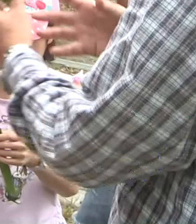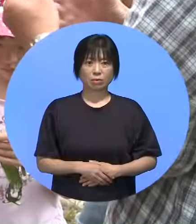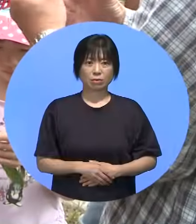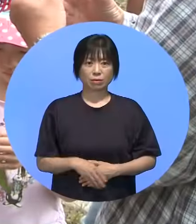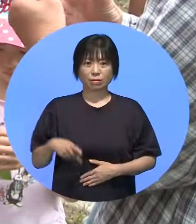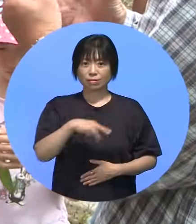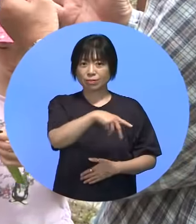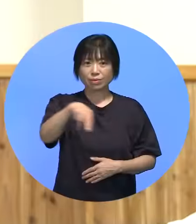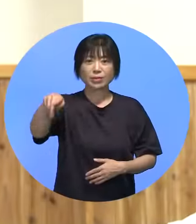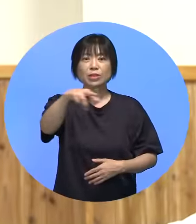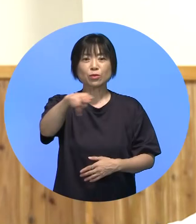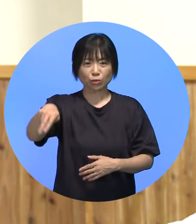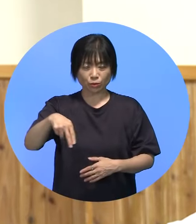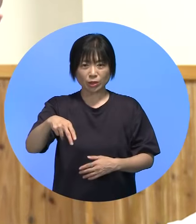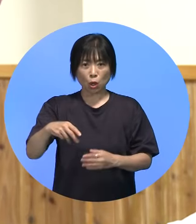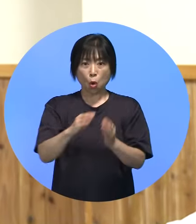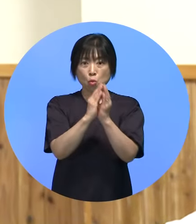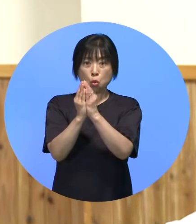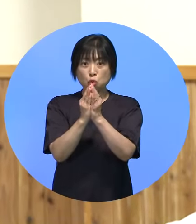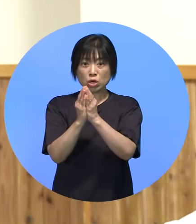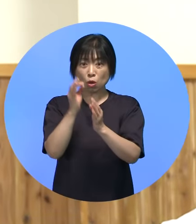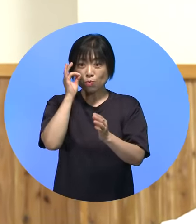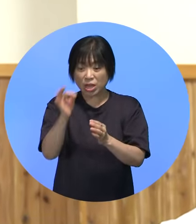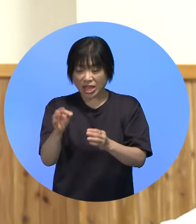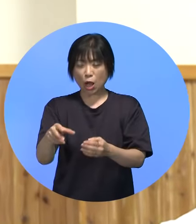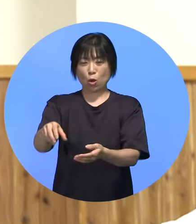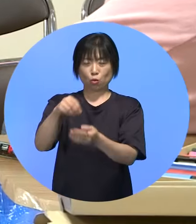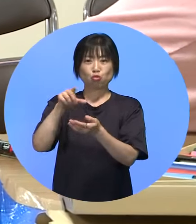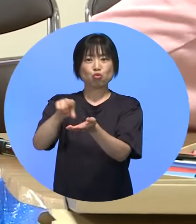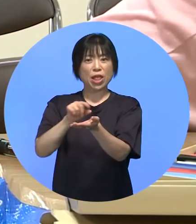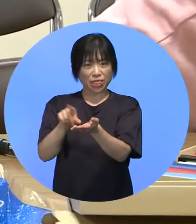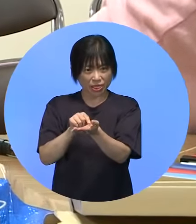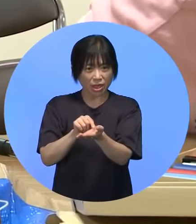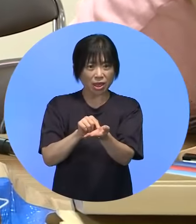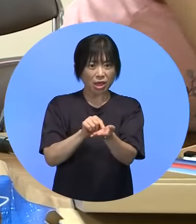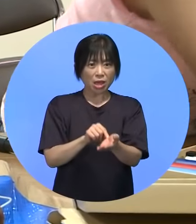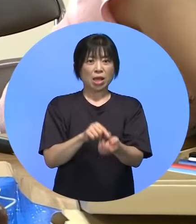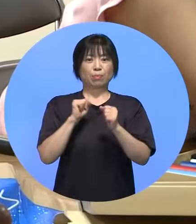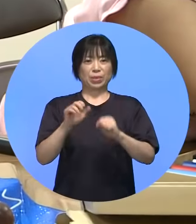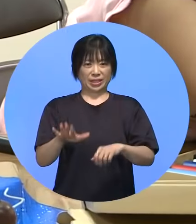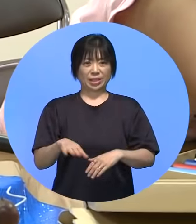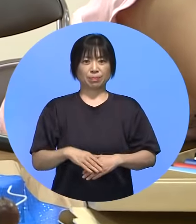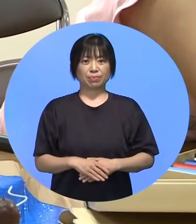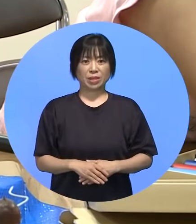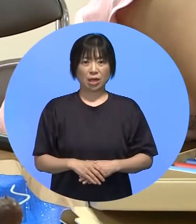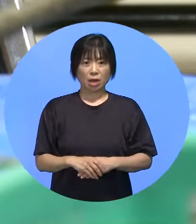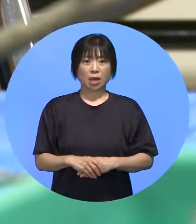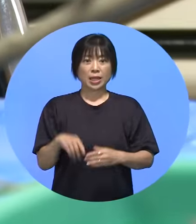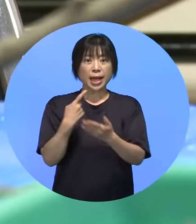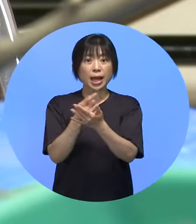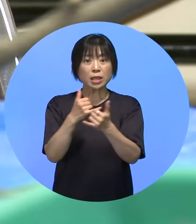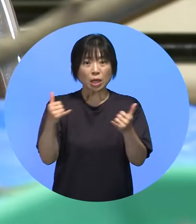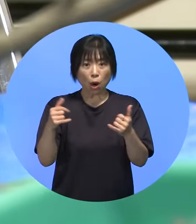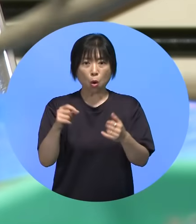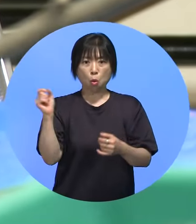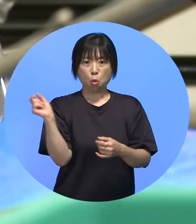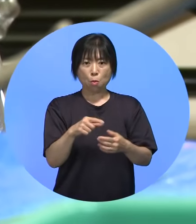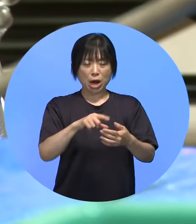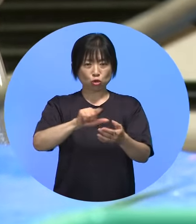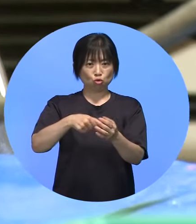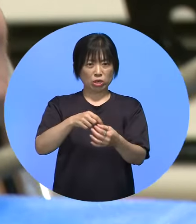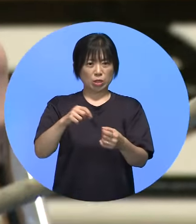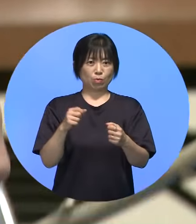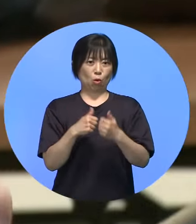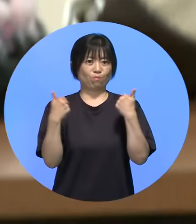その後散策中にとってきたどんぐりを使った工作が行われましたまず参加者は駒作りに